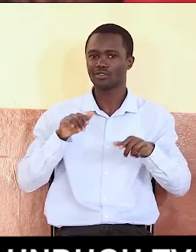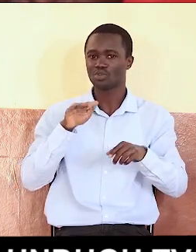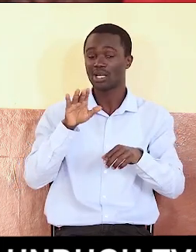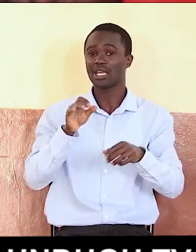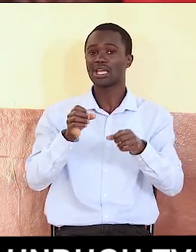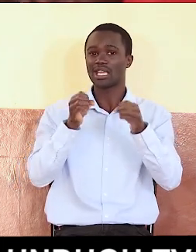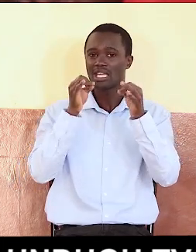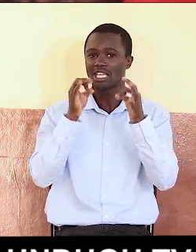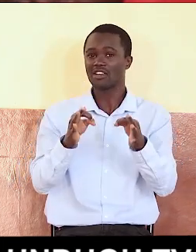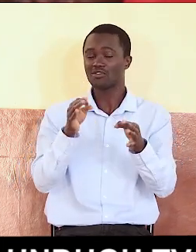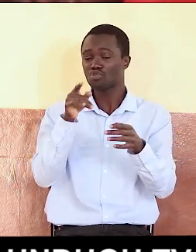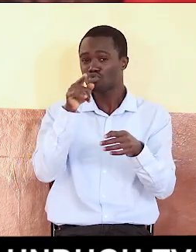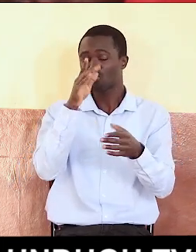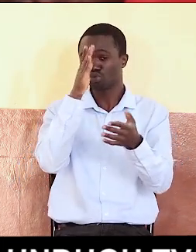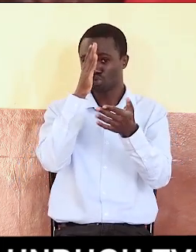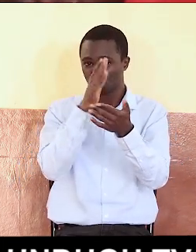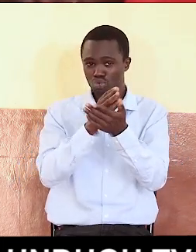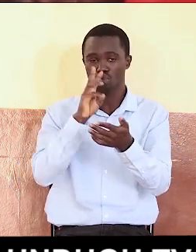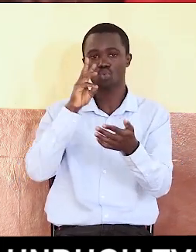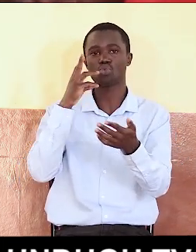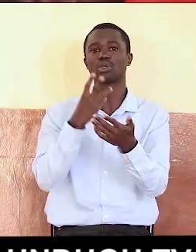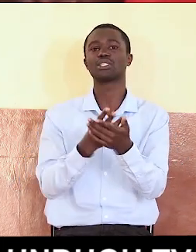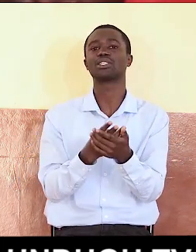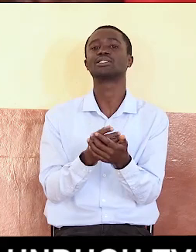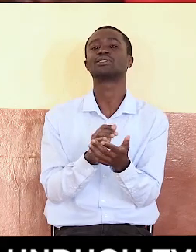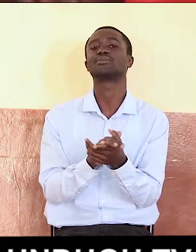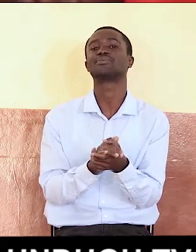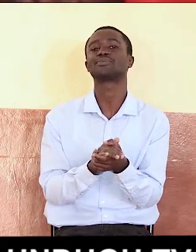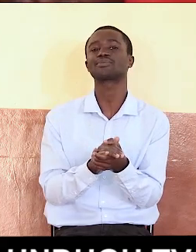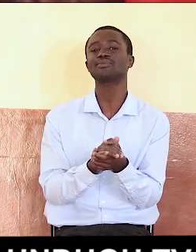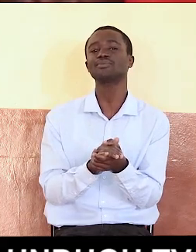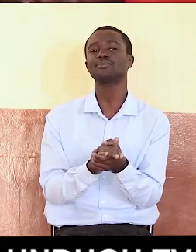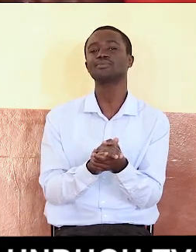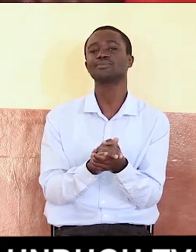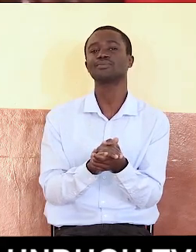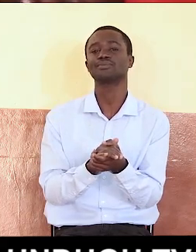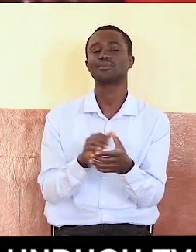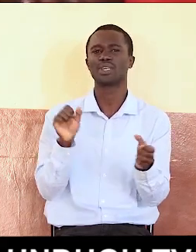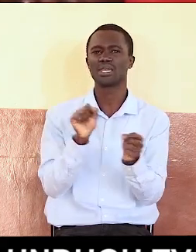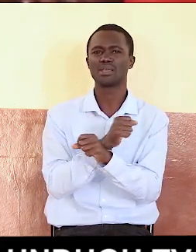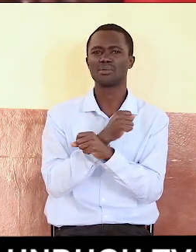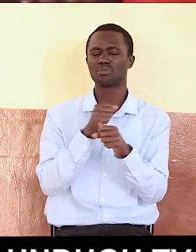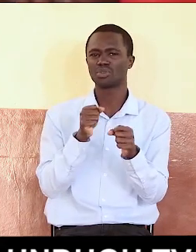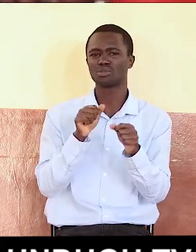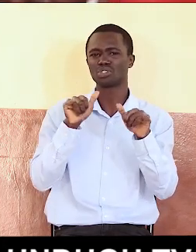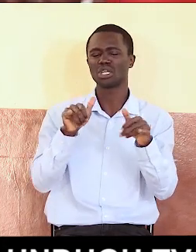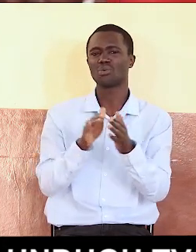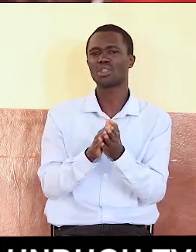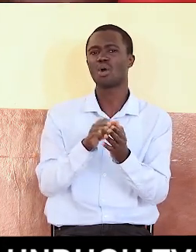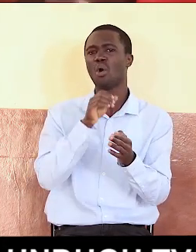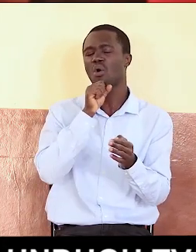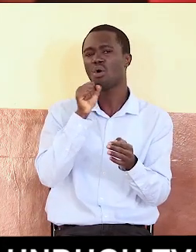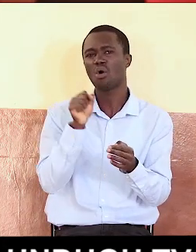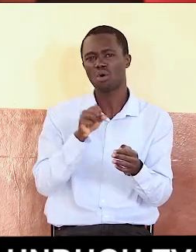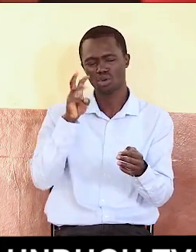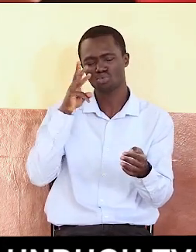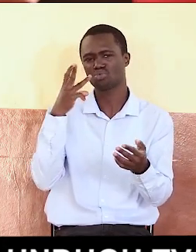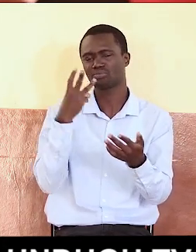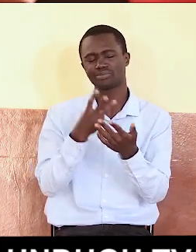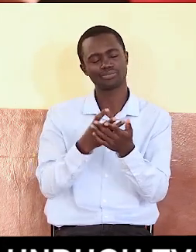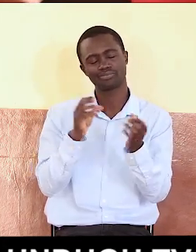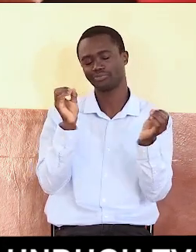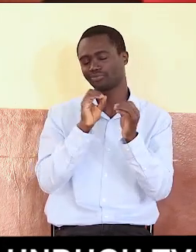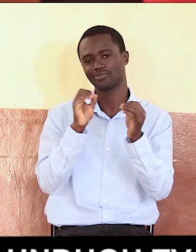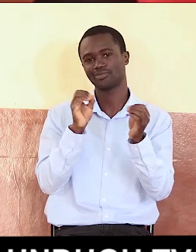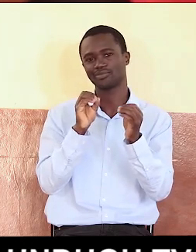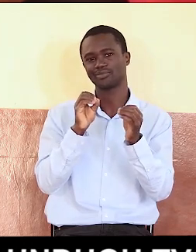ni shahidi wa kweli. Uwezi kuishi na ushuhuda wa zamani, ushuhuda wa kwanza. Ni